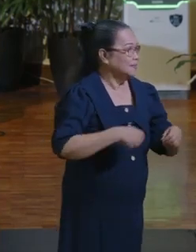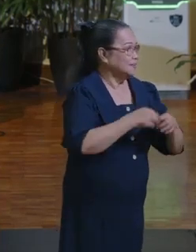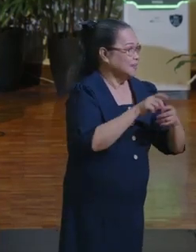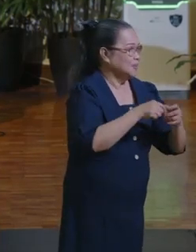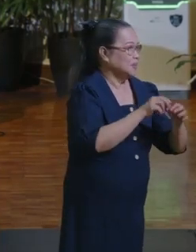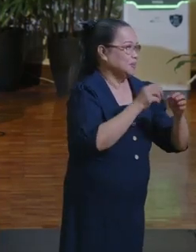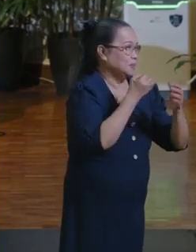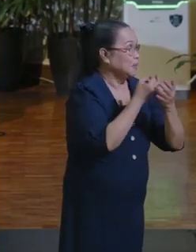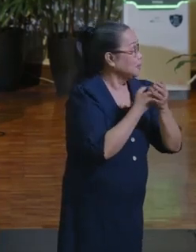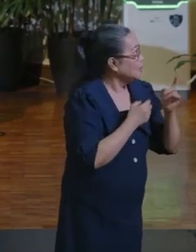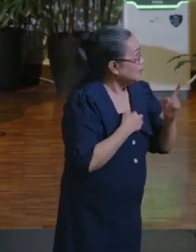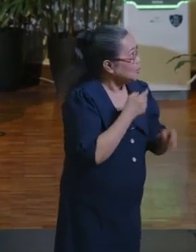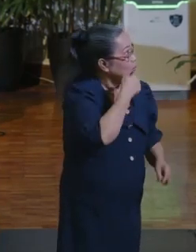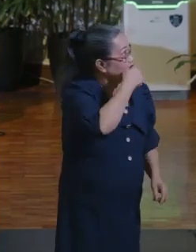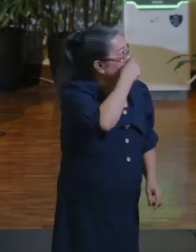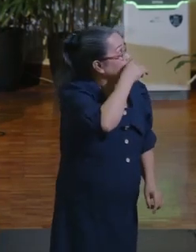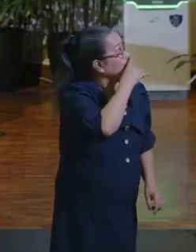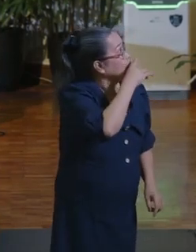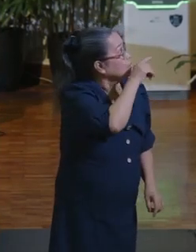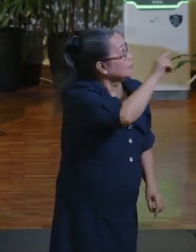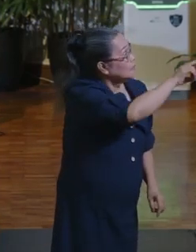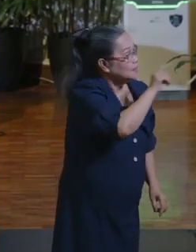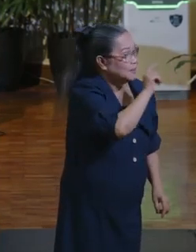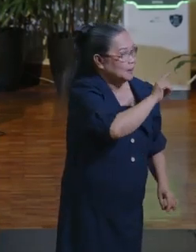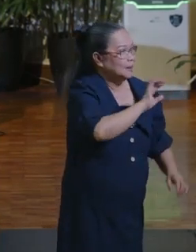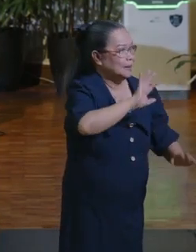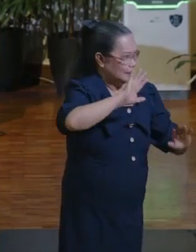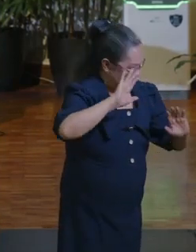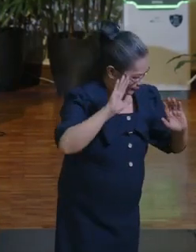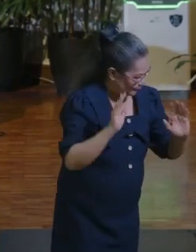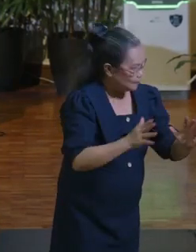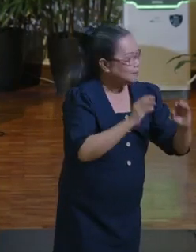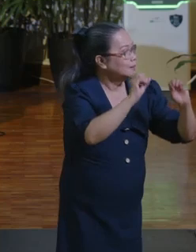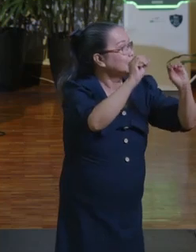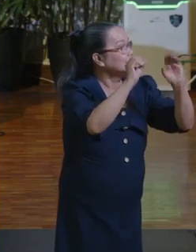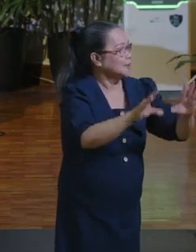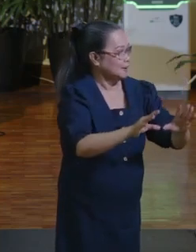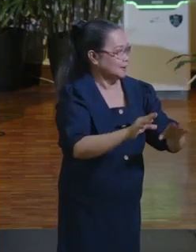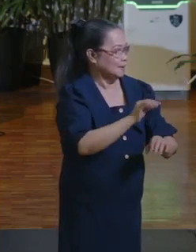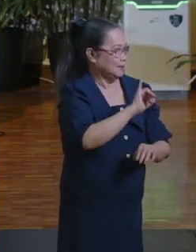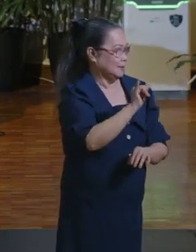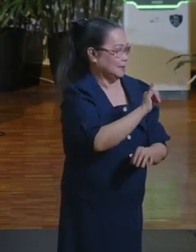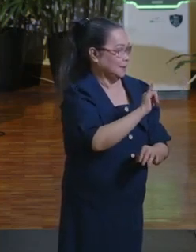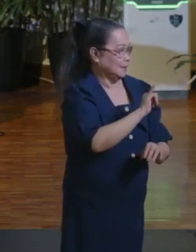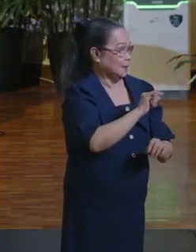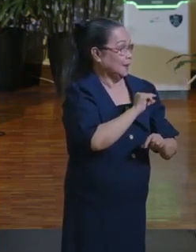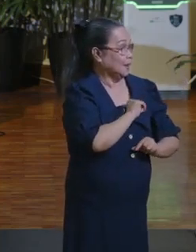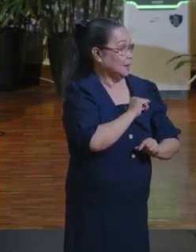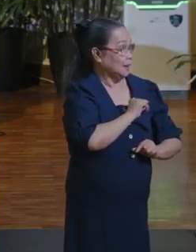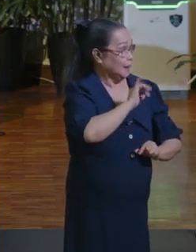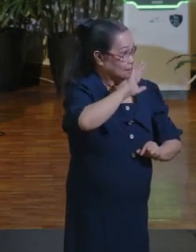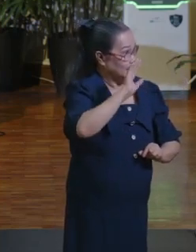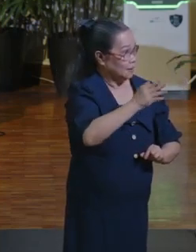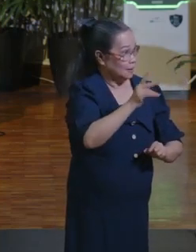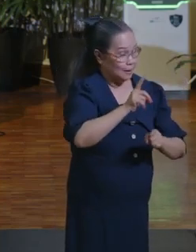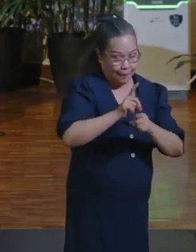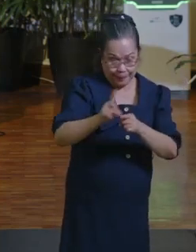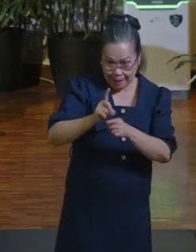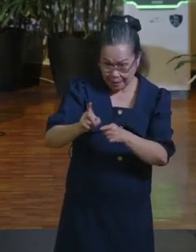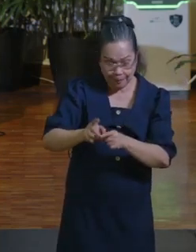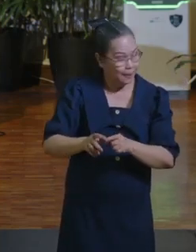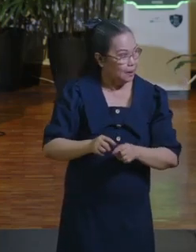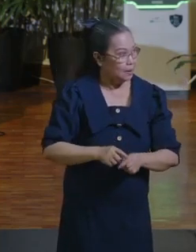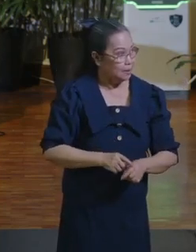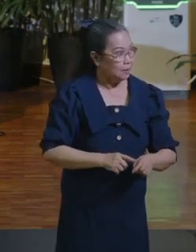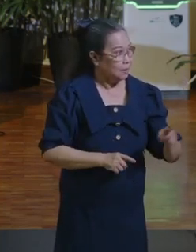pangangaral, no, o pag-aaral. At hindi lang yon. Madalas, ang guardian na ito ang nagdidisiplina